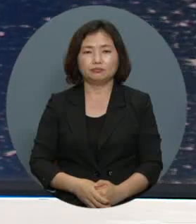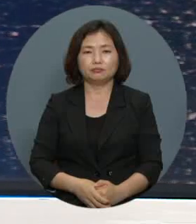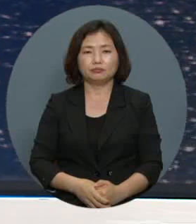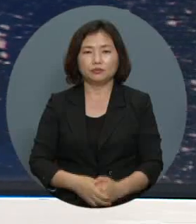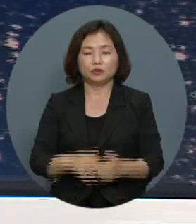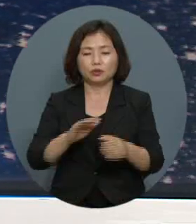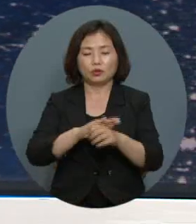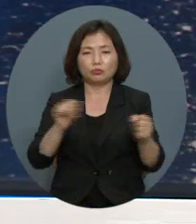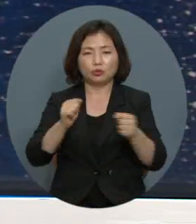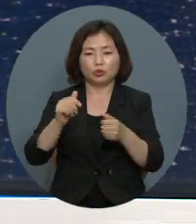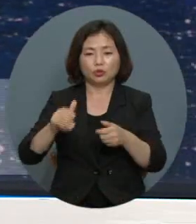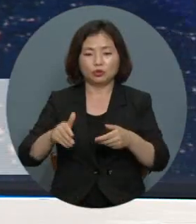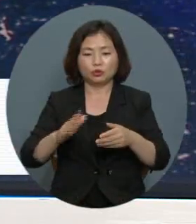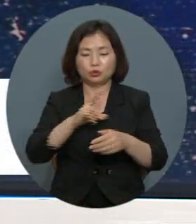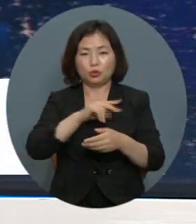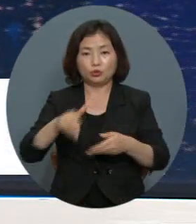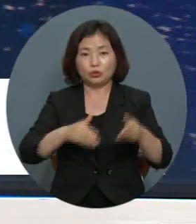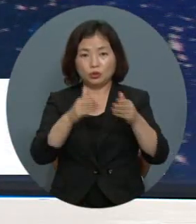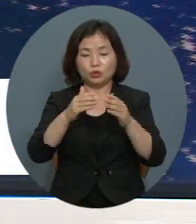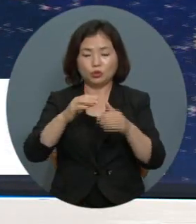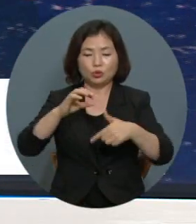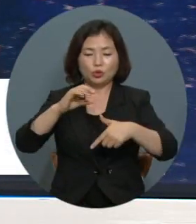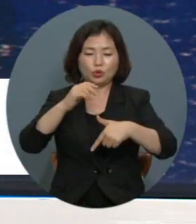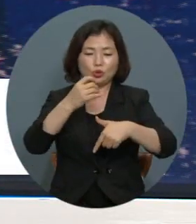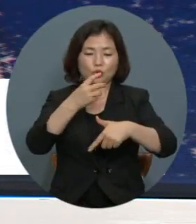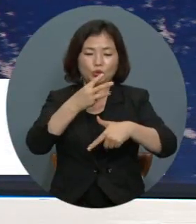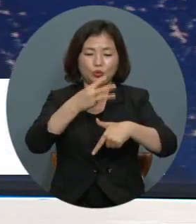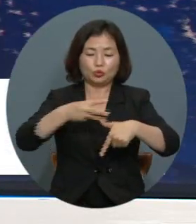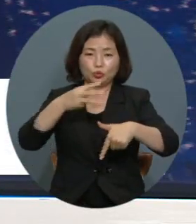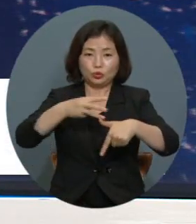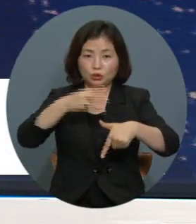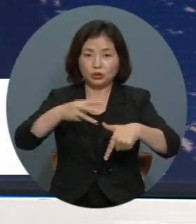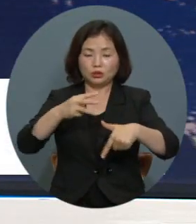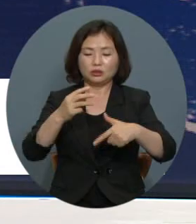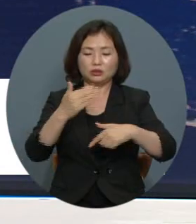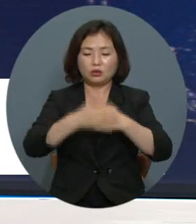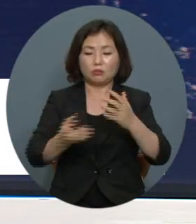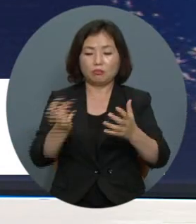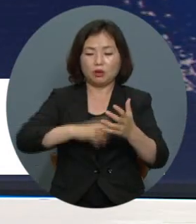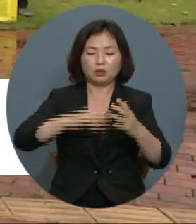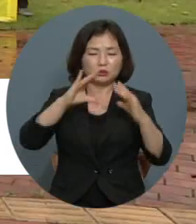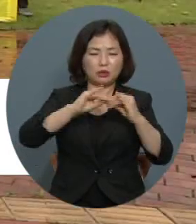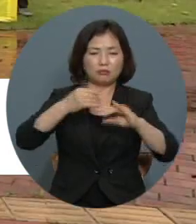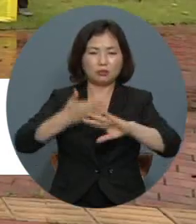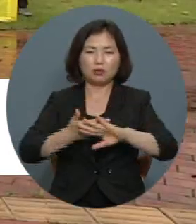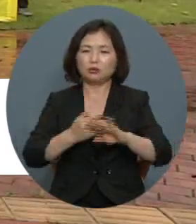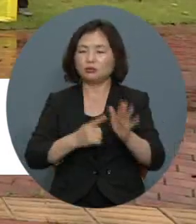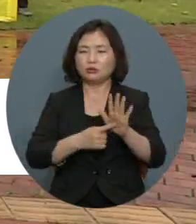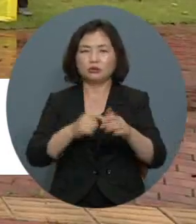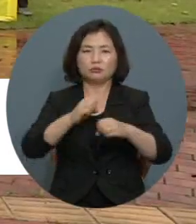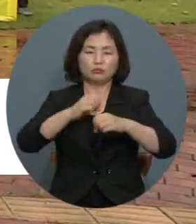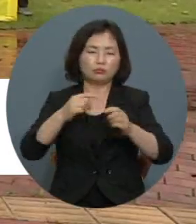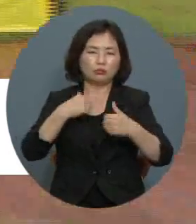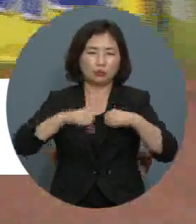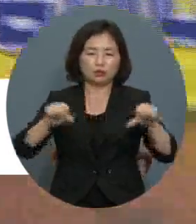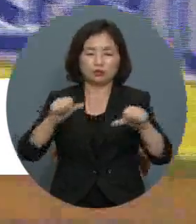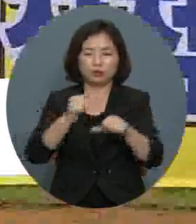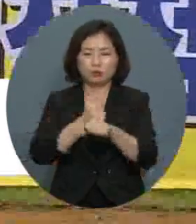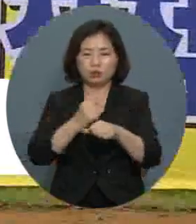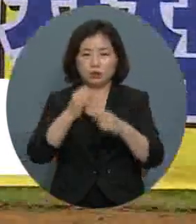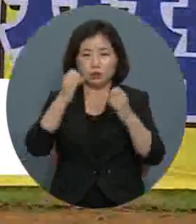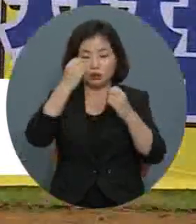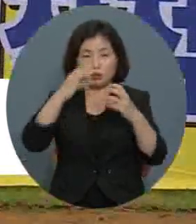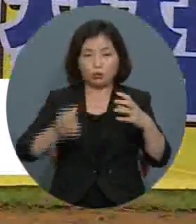경북 도의회가 어제 군위군 의대 9편의 발에 대해서 찬반 의견을 내지 않기 로 한데 대해서 군위군 통합